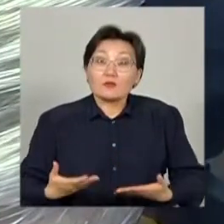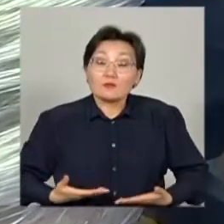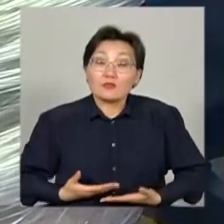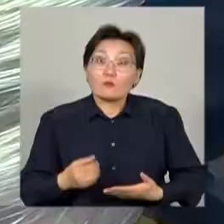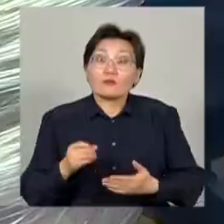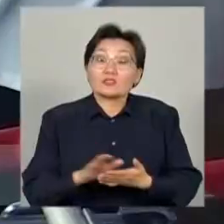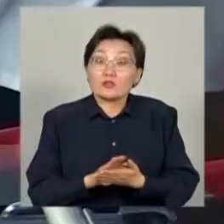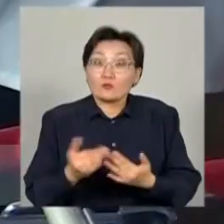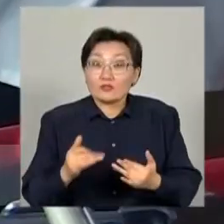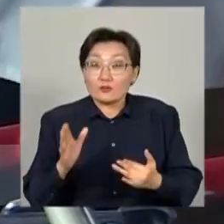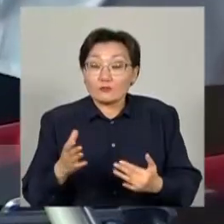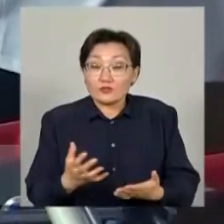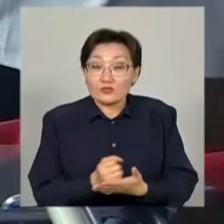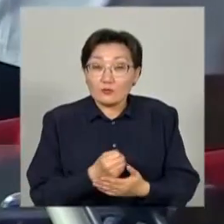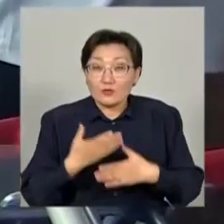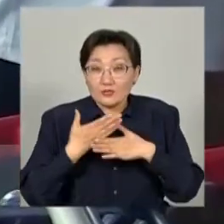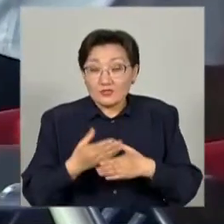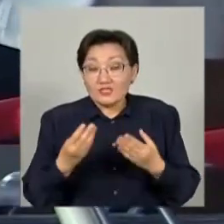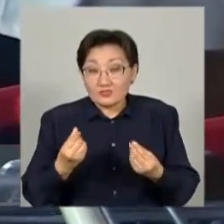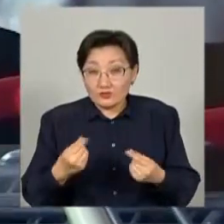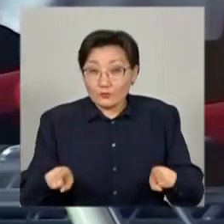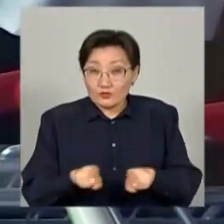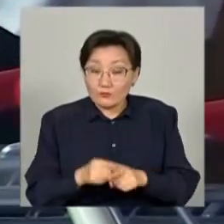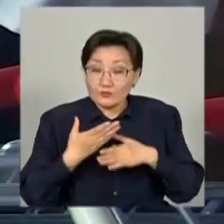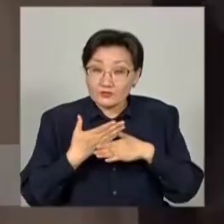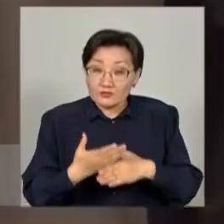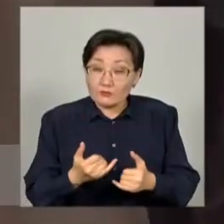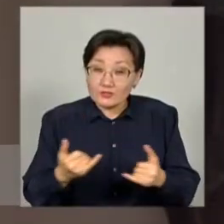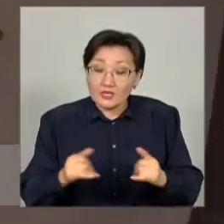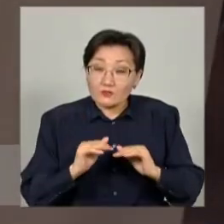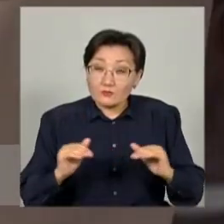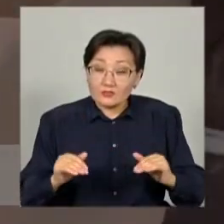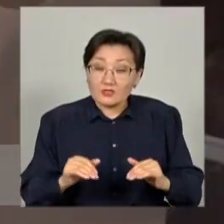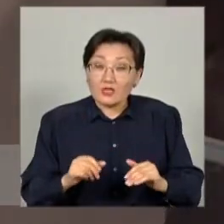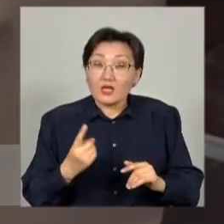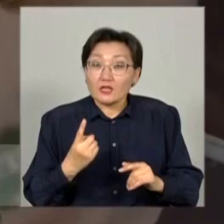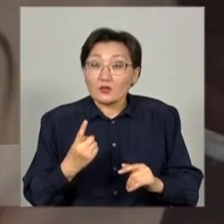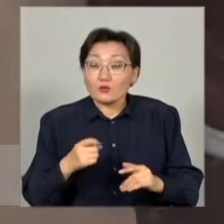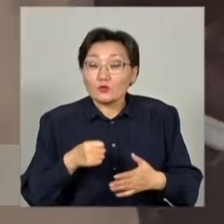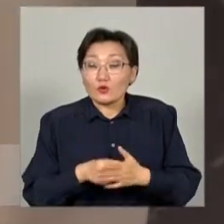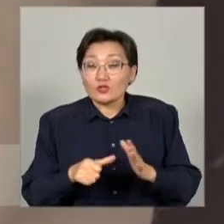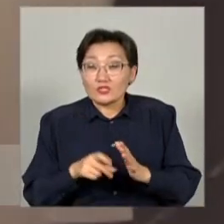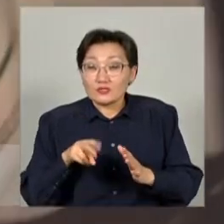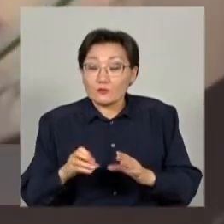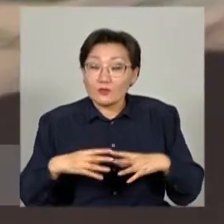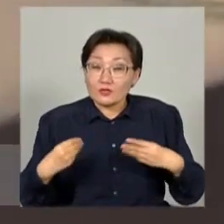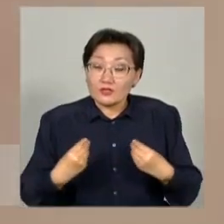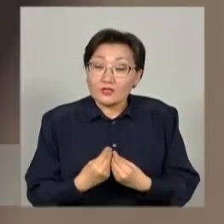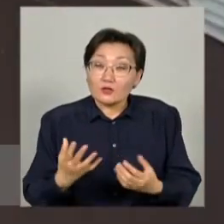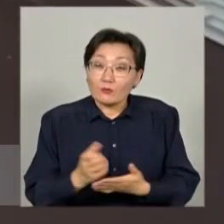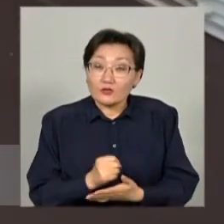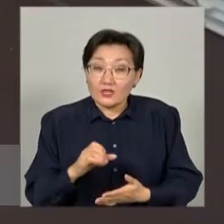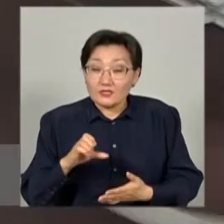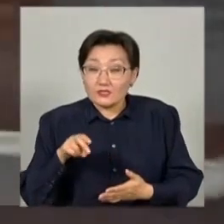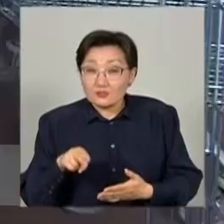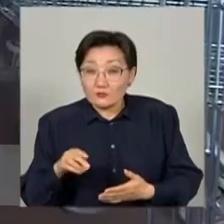химии, теперь будут получать помощь деньгами. Такую поддержку оказывают детям от года до 6 лет, семьи которых получают АСП.